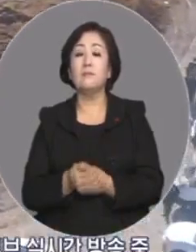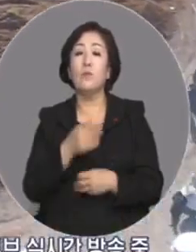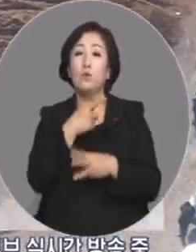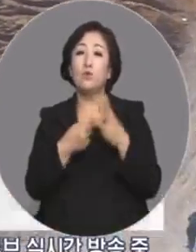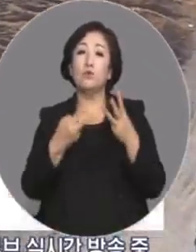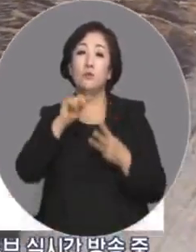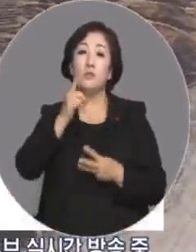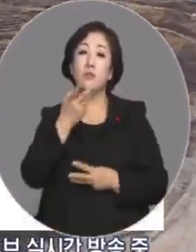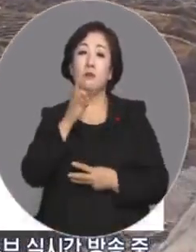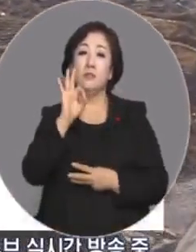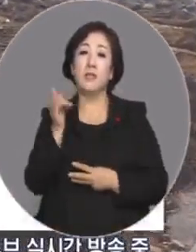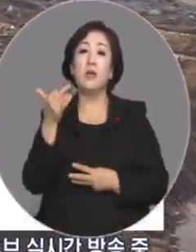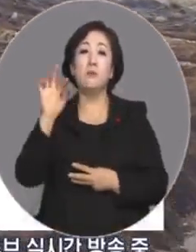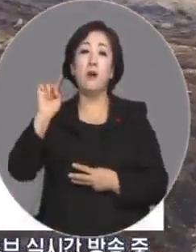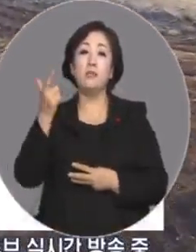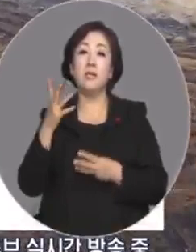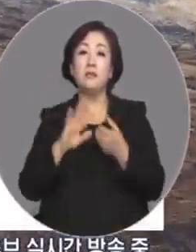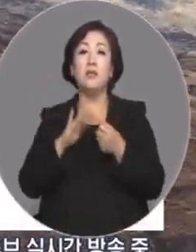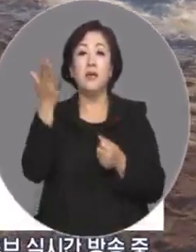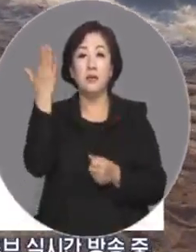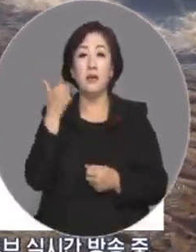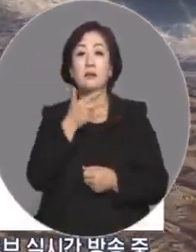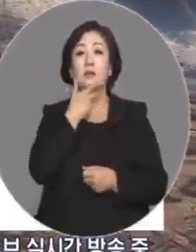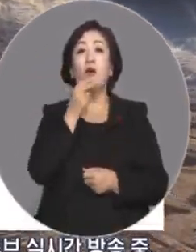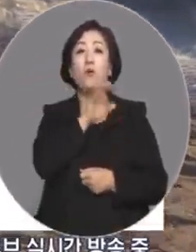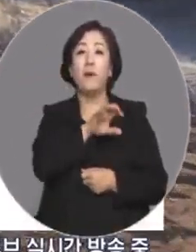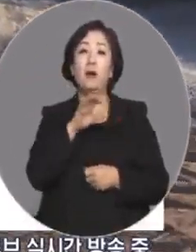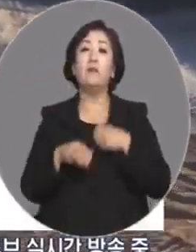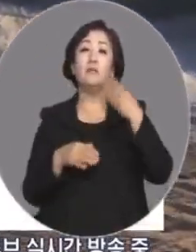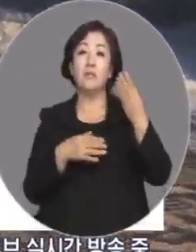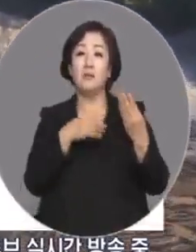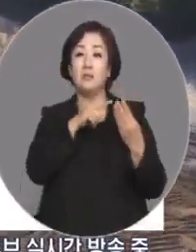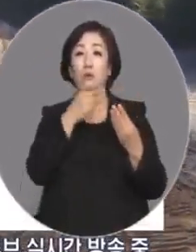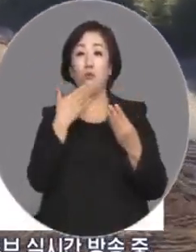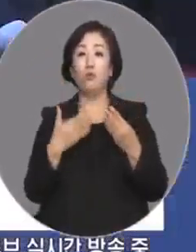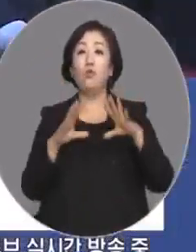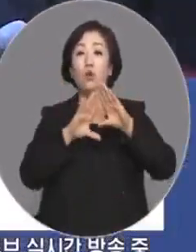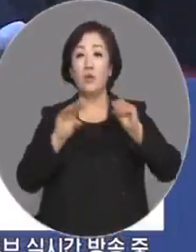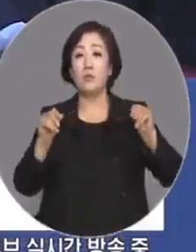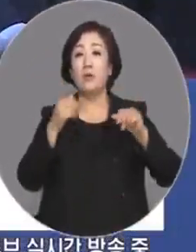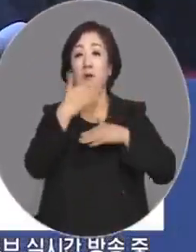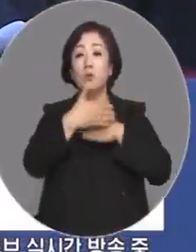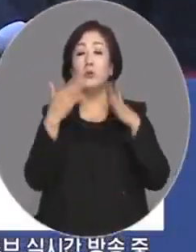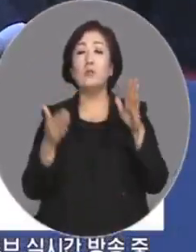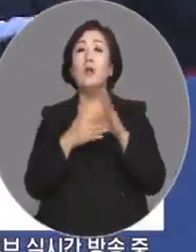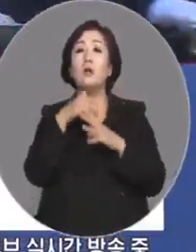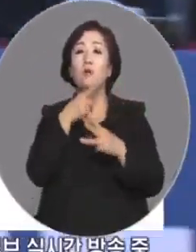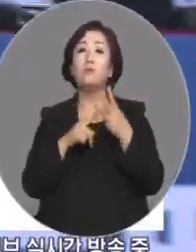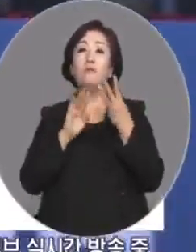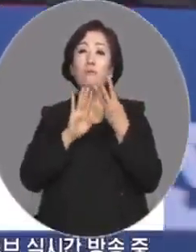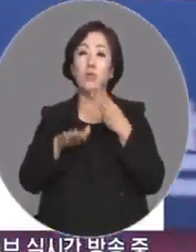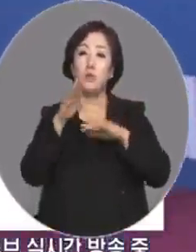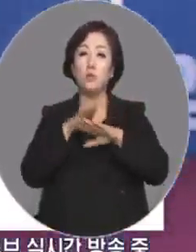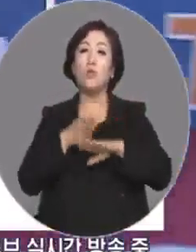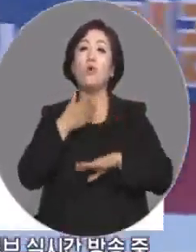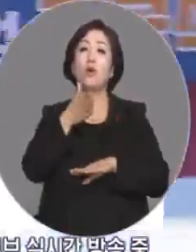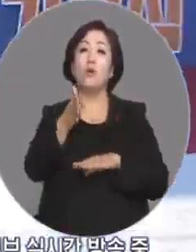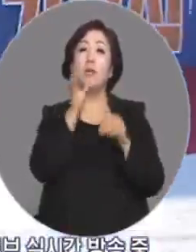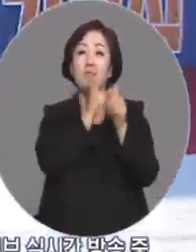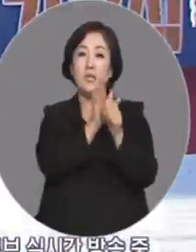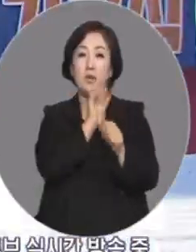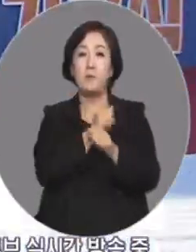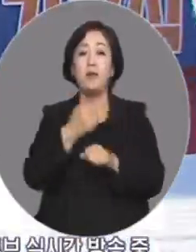울주군 서생면 명산리 옛 영어말 부지 4.9헥타. 울주군은 이곳에 미래 농업의 선두주자가